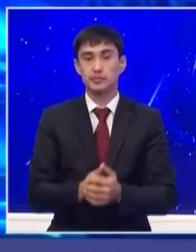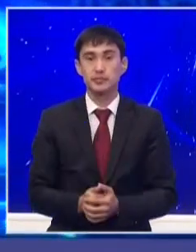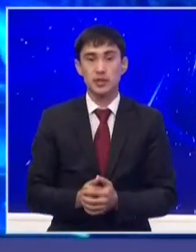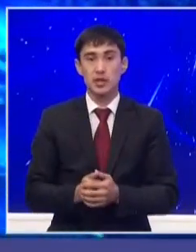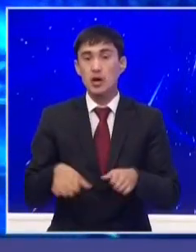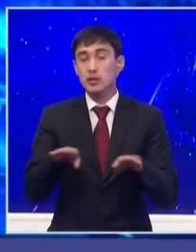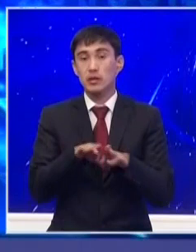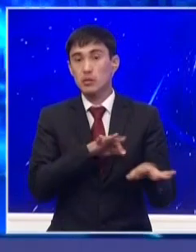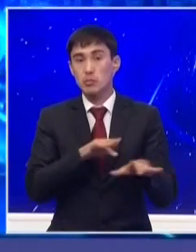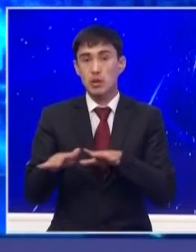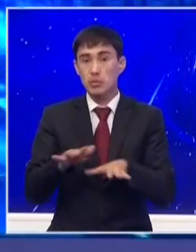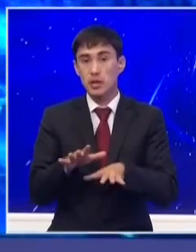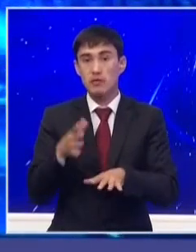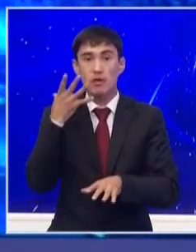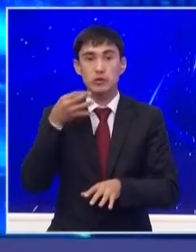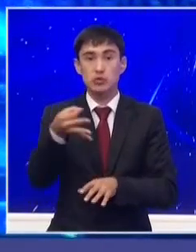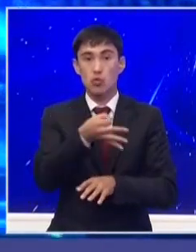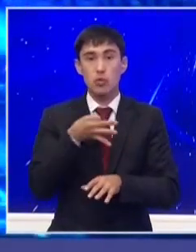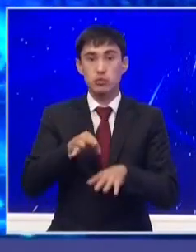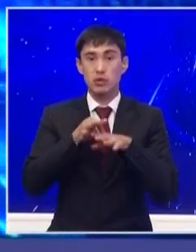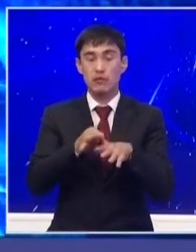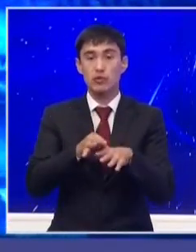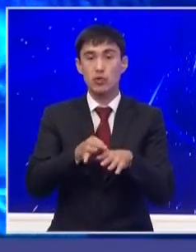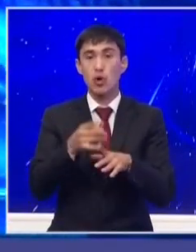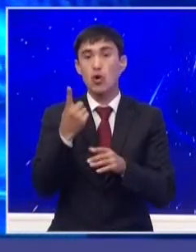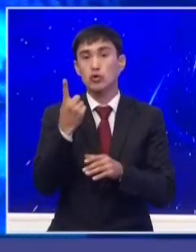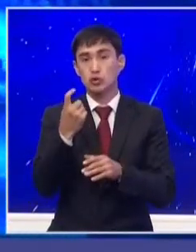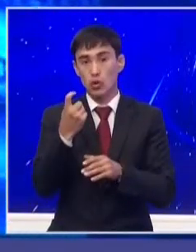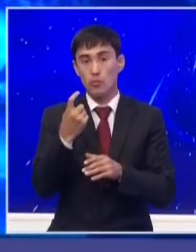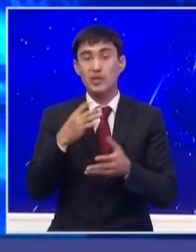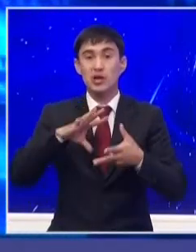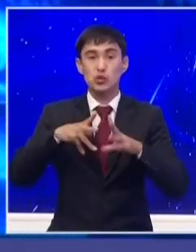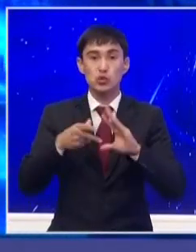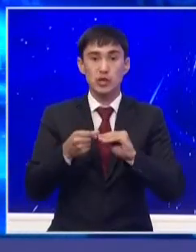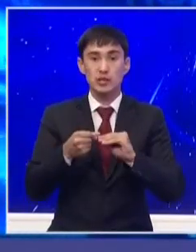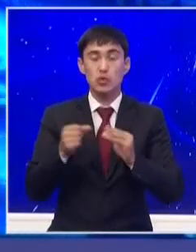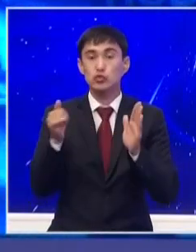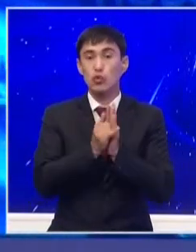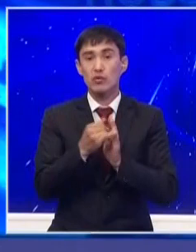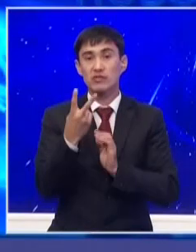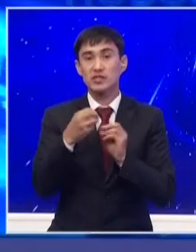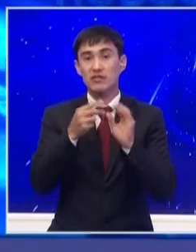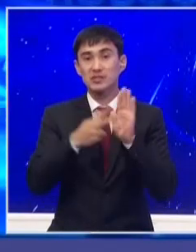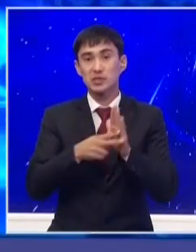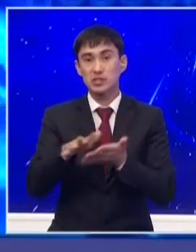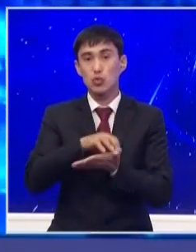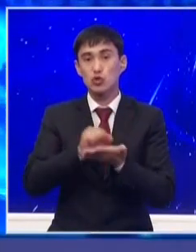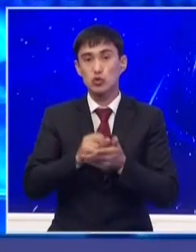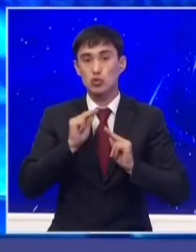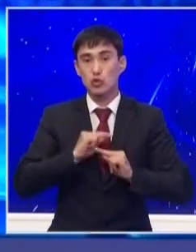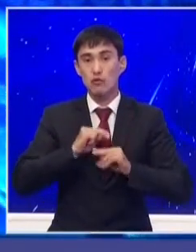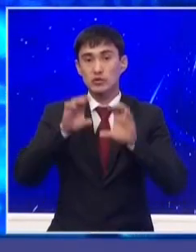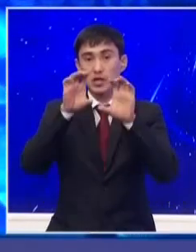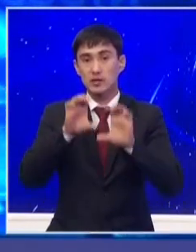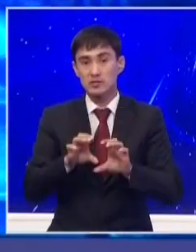слоев населения. Таких мероприятий в Алматинской области проведено около 100. В результате установлено 218 нарушений